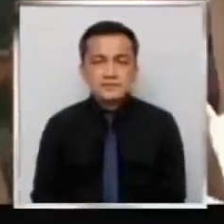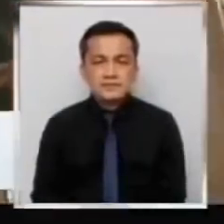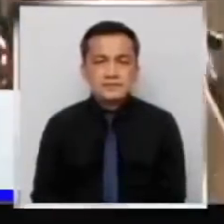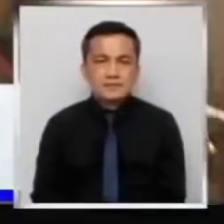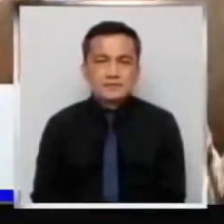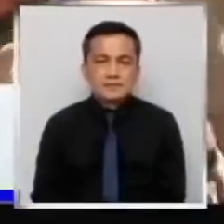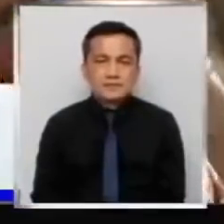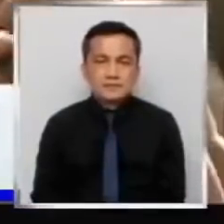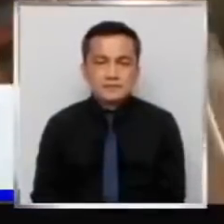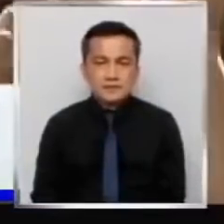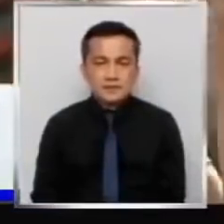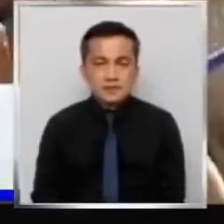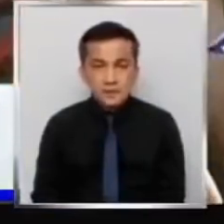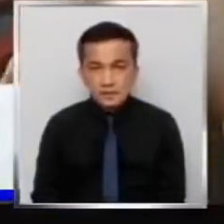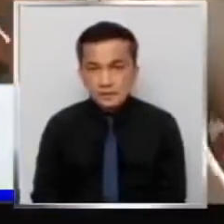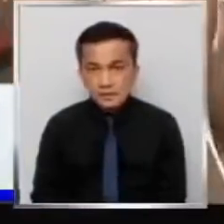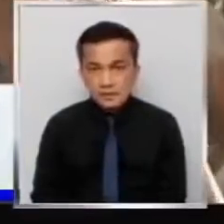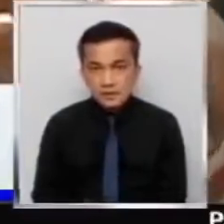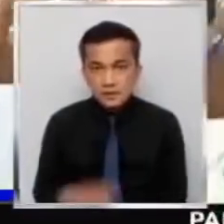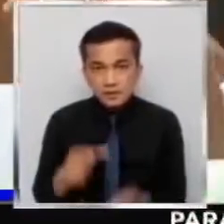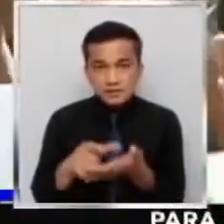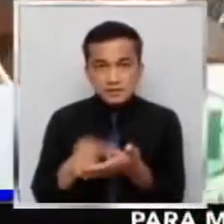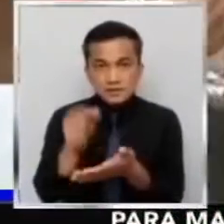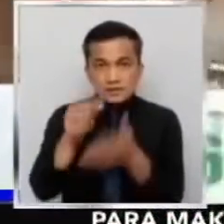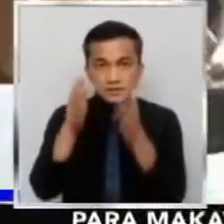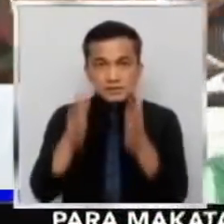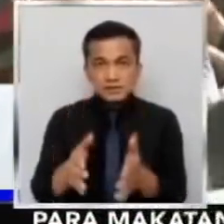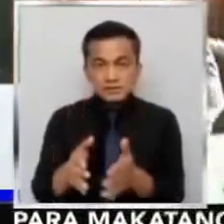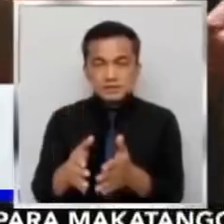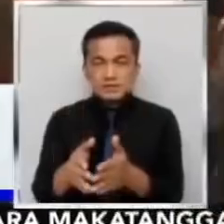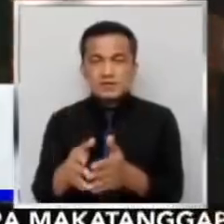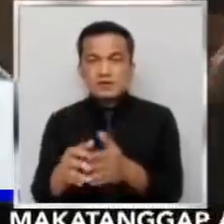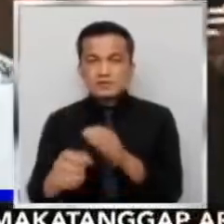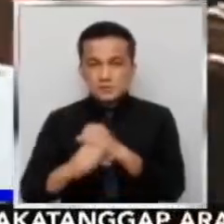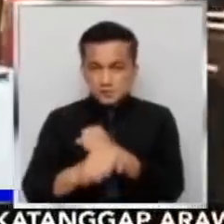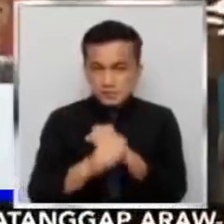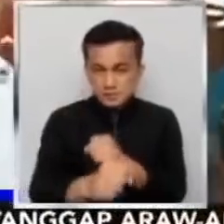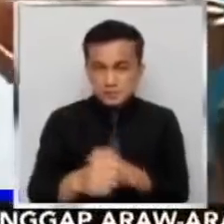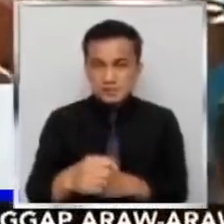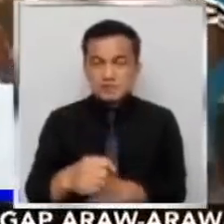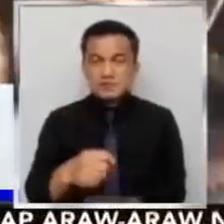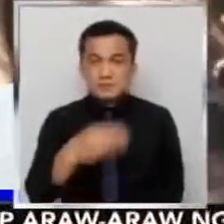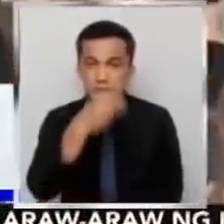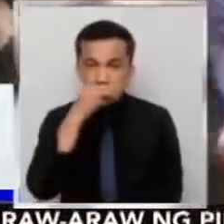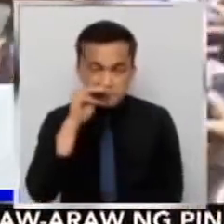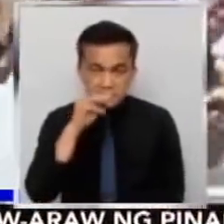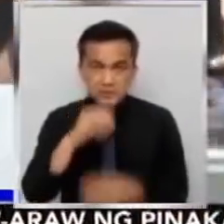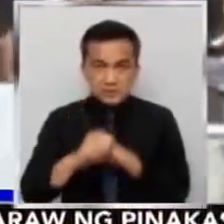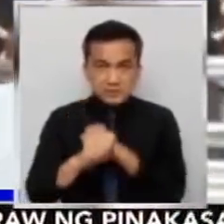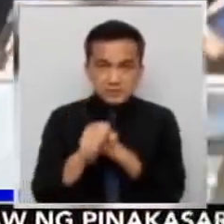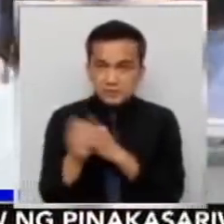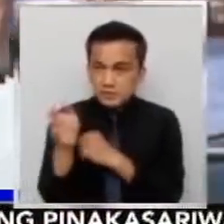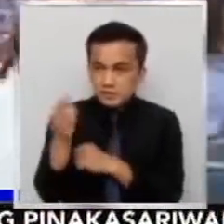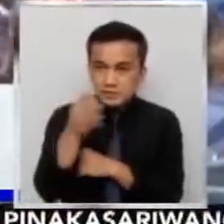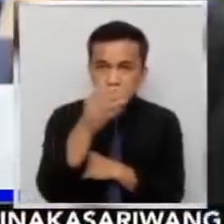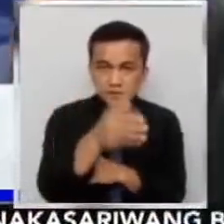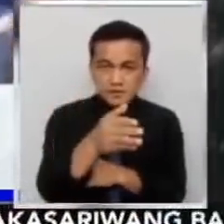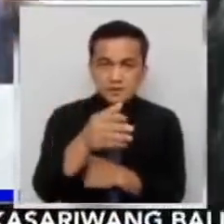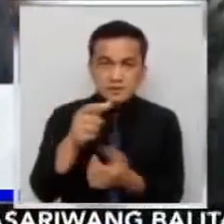Mga Tarlakeño ang sinuyo ngayong araw ni Senator Manny Pacquiao sa kanyang kampanya. Sinuyo niyang ilang lansangan sa Tarlac